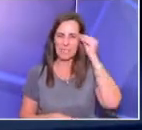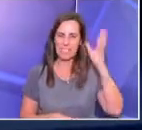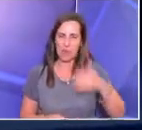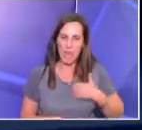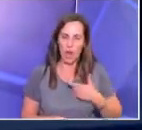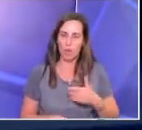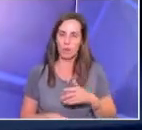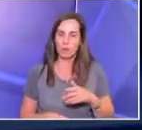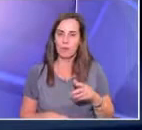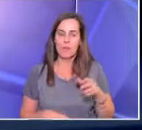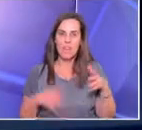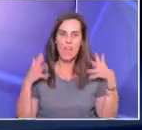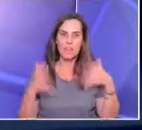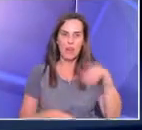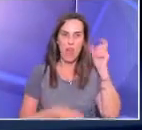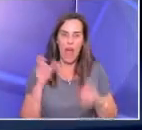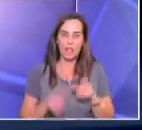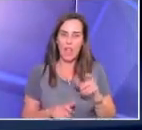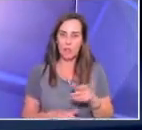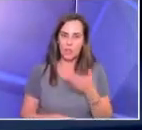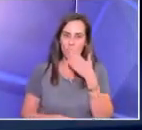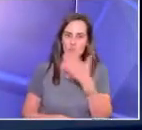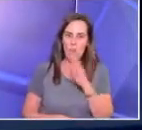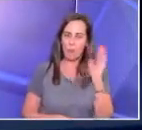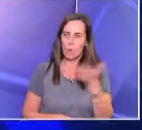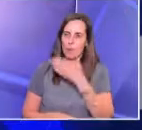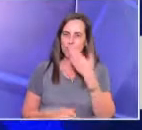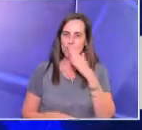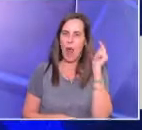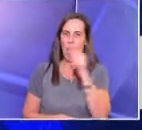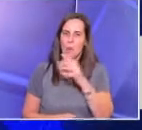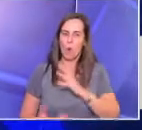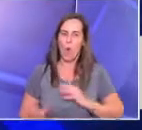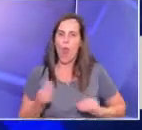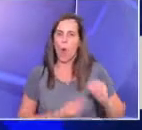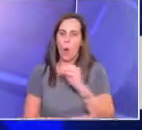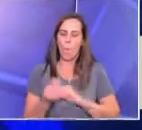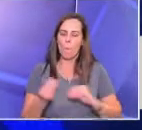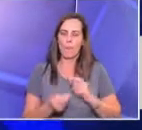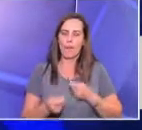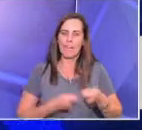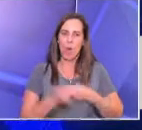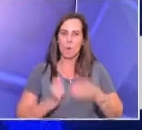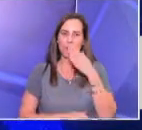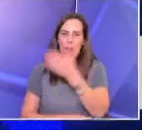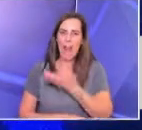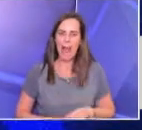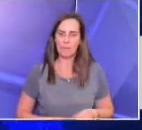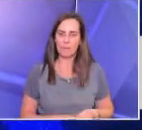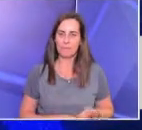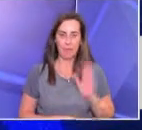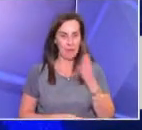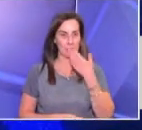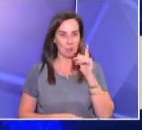יעקב, הפחידו את האנשים מ-6 בערב. עדי, ירושלים, כל המדינה צורחת, כל הקומבינה של הבחירות בירושלים. כן,